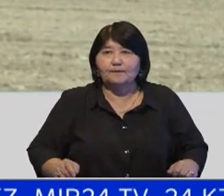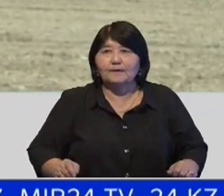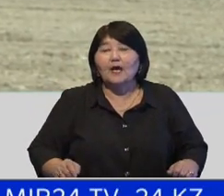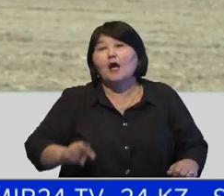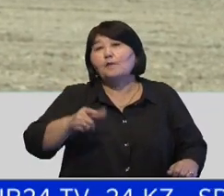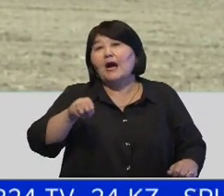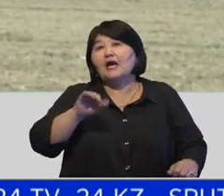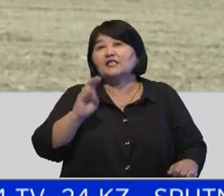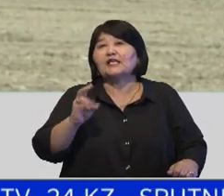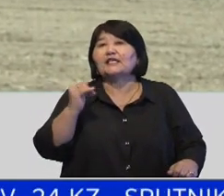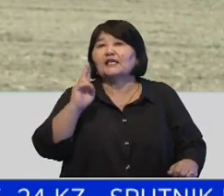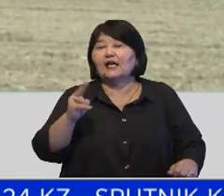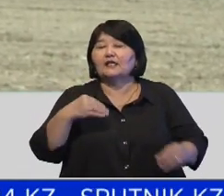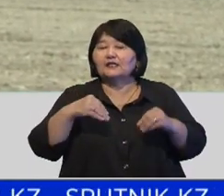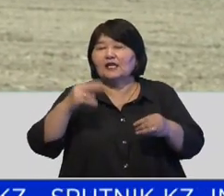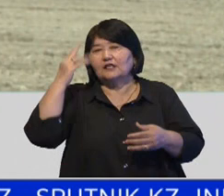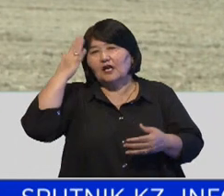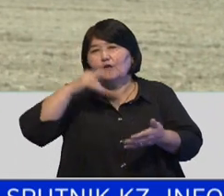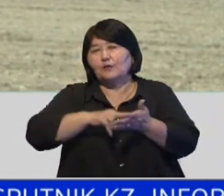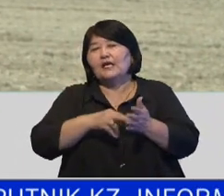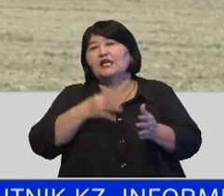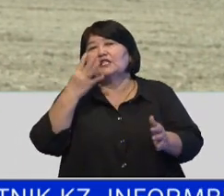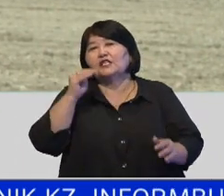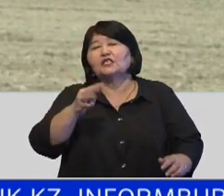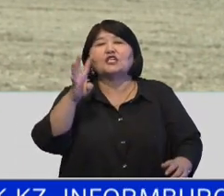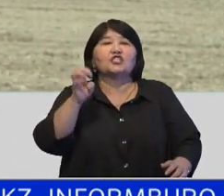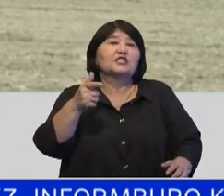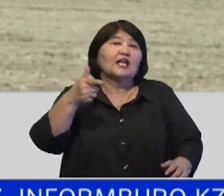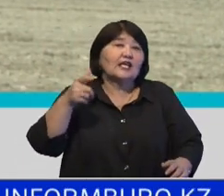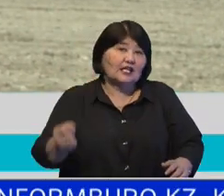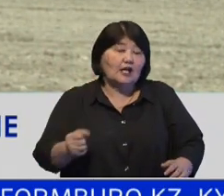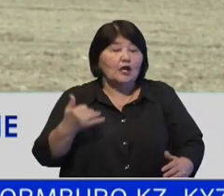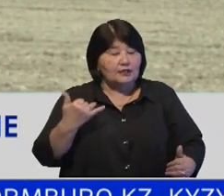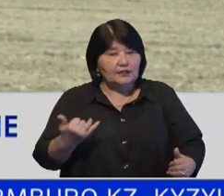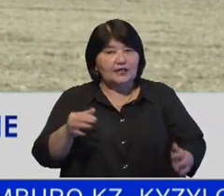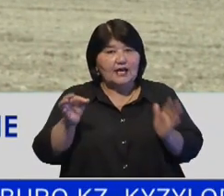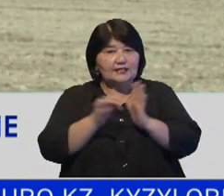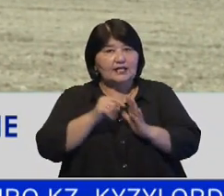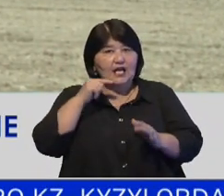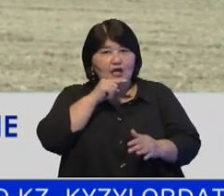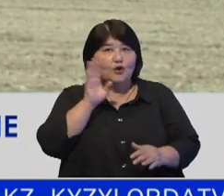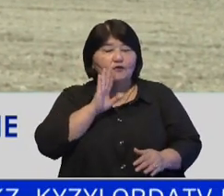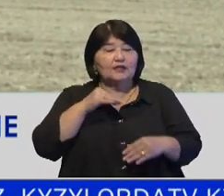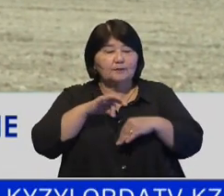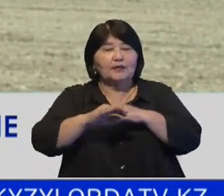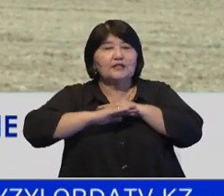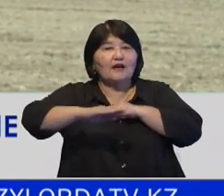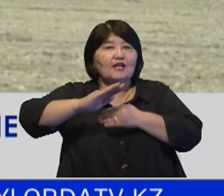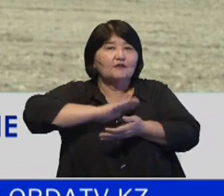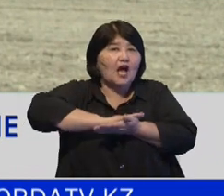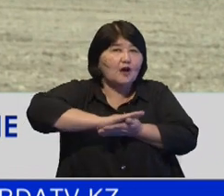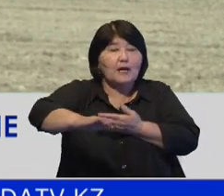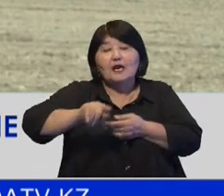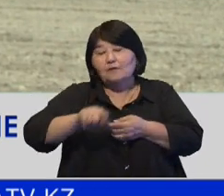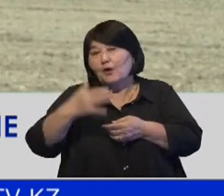Мажан ИКА планирует в этом году засеять рисом 4400 гектаров. Сейчас в целях экономии воды проводим выравнивание полей.